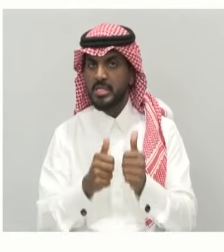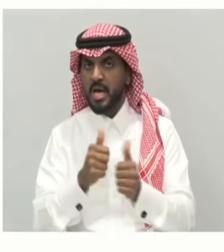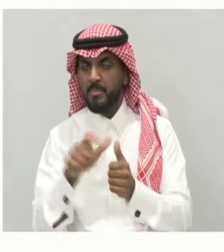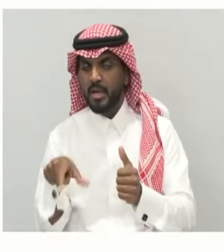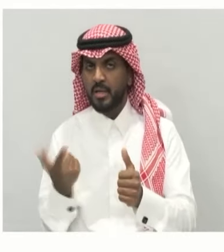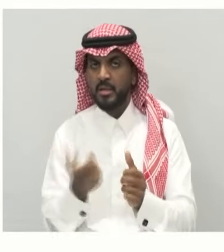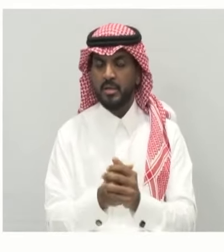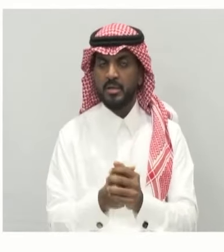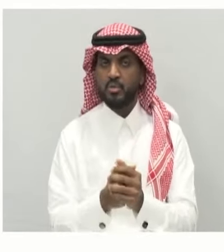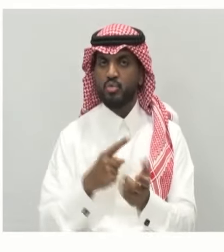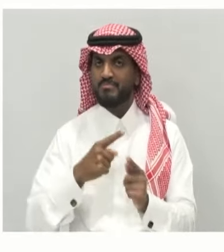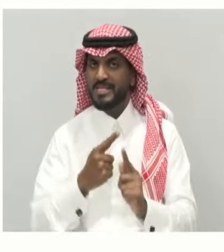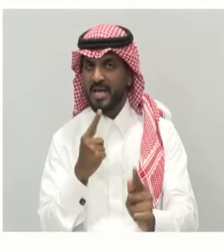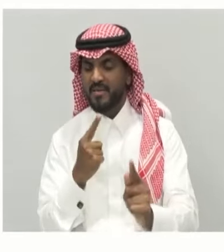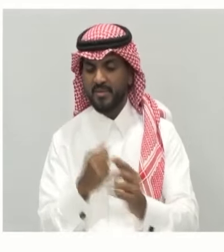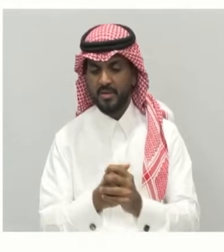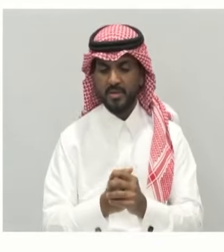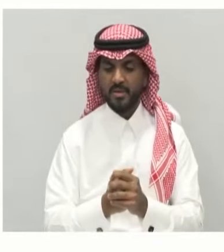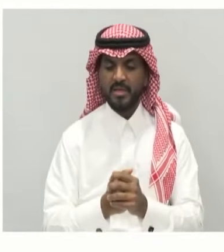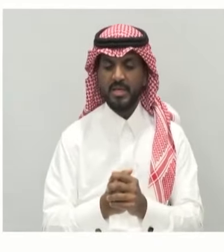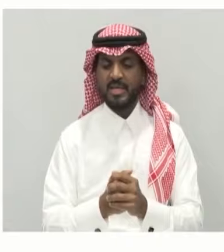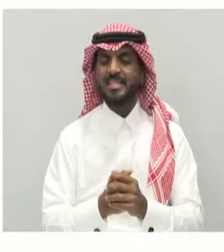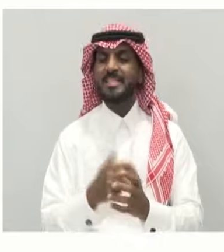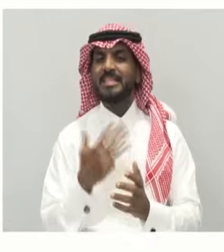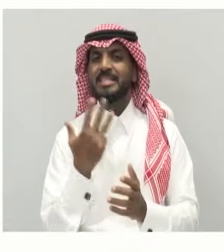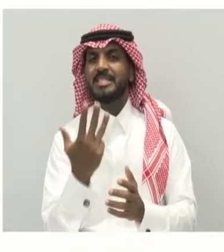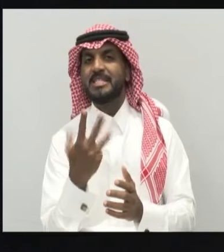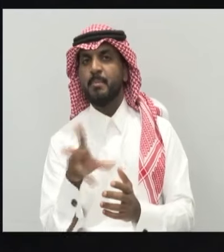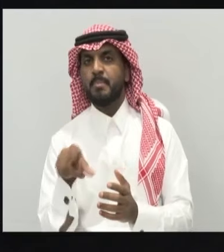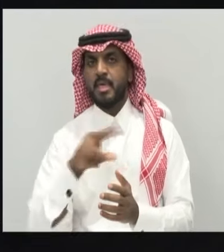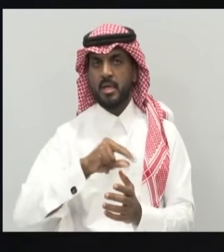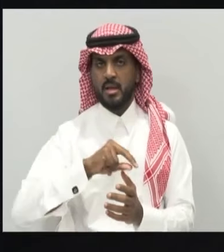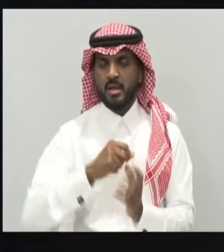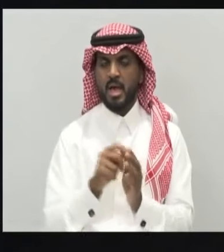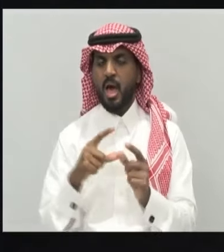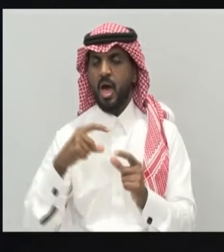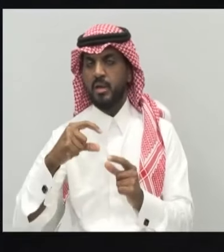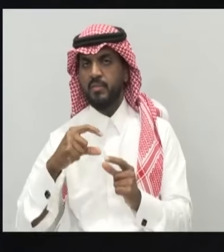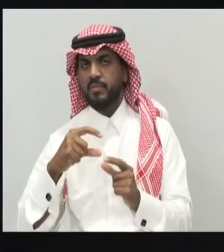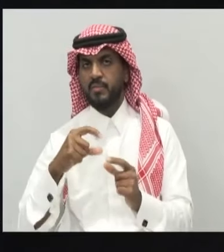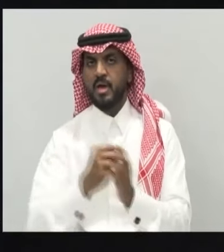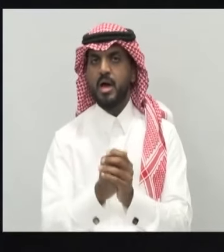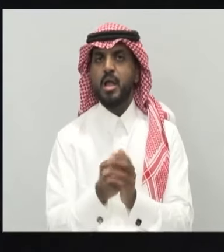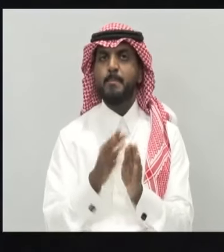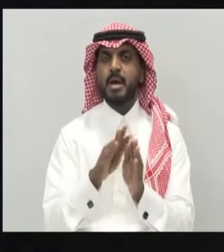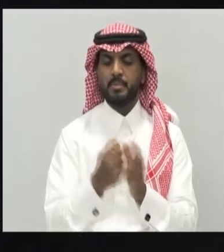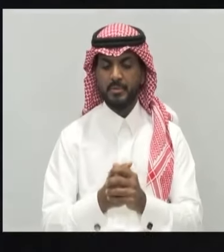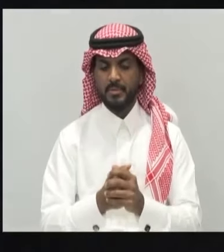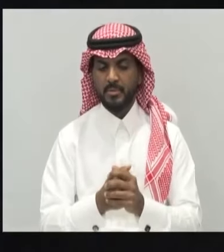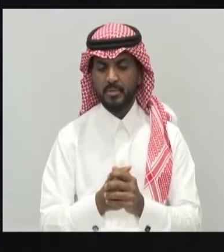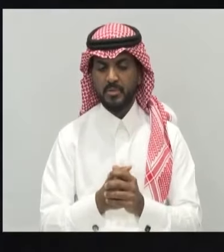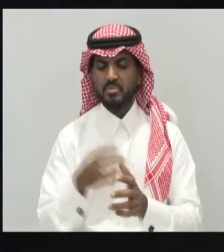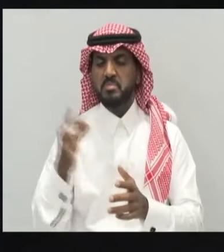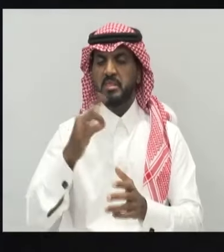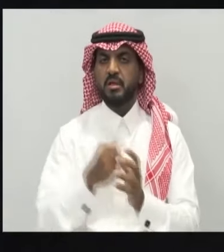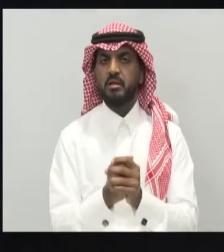قدرها تسعه امثال عرض الباب صح ولا لا يا ابطال لو بتجي تركض انت وتقفز راح تقفز ممكن مثل